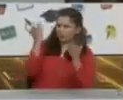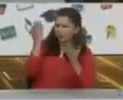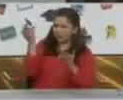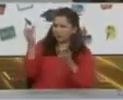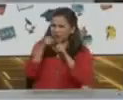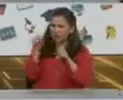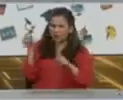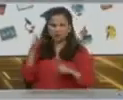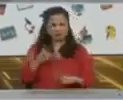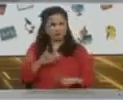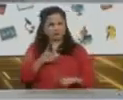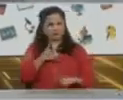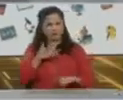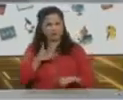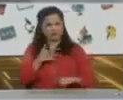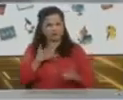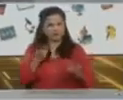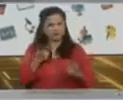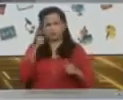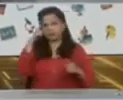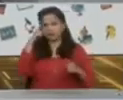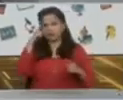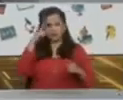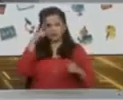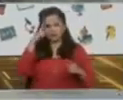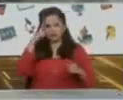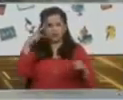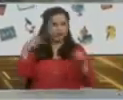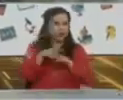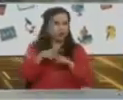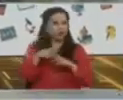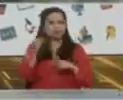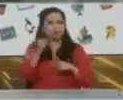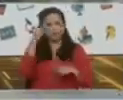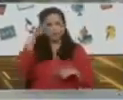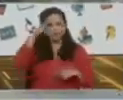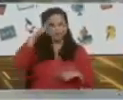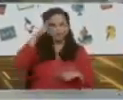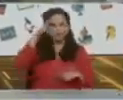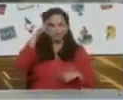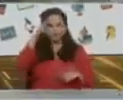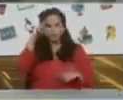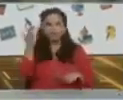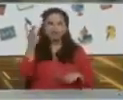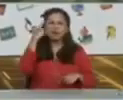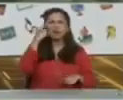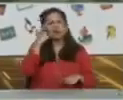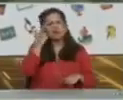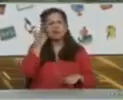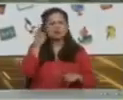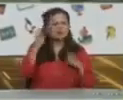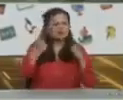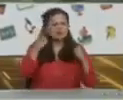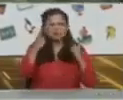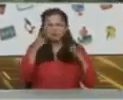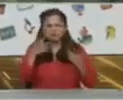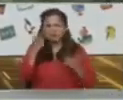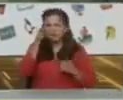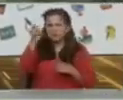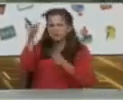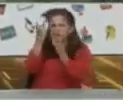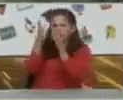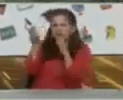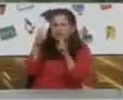मन में कॉन्फ्लिक्ट शुरू हो जाता है, सवाल खड़े हो जाते हैं, और सवाल उठना स्वाभाविक में है।